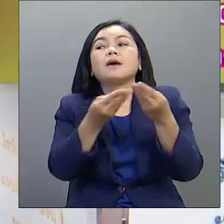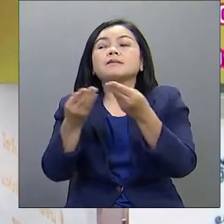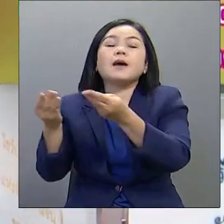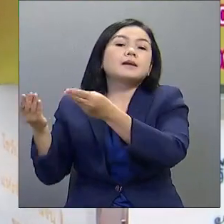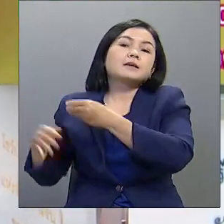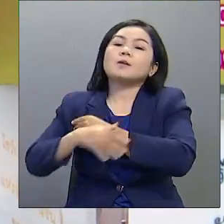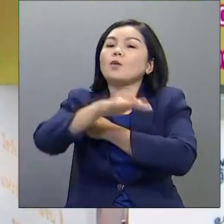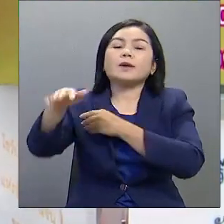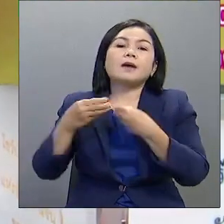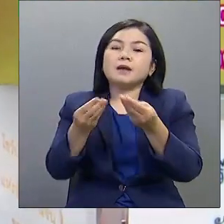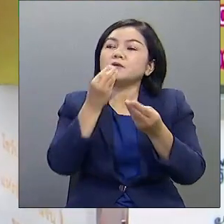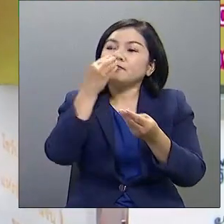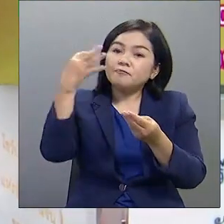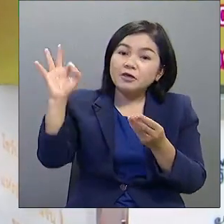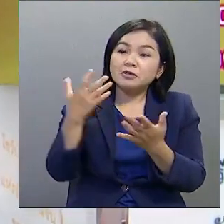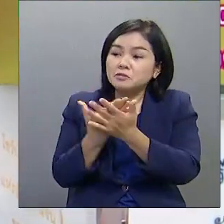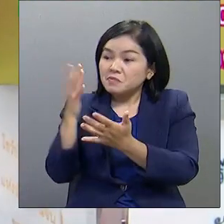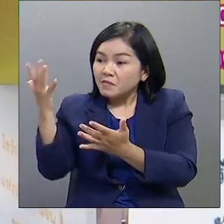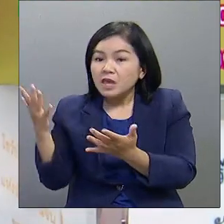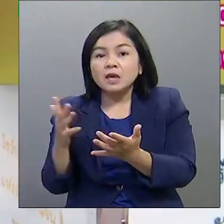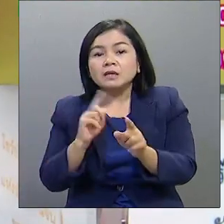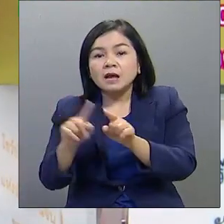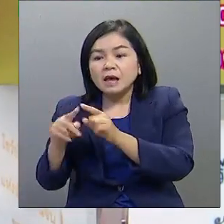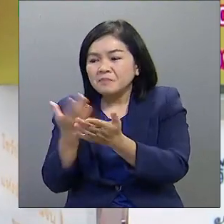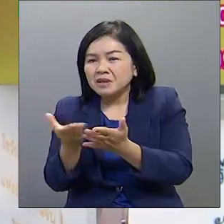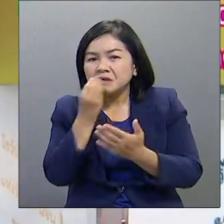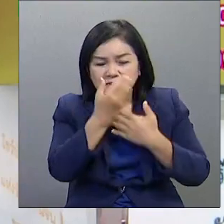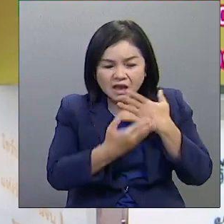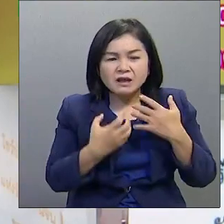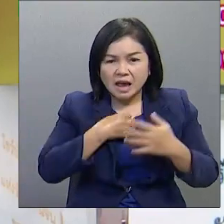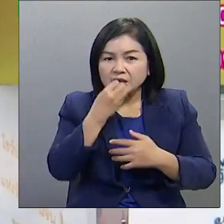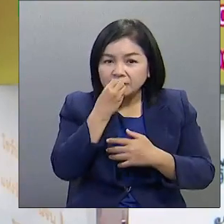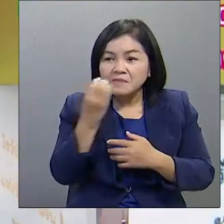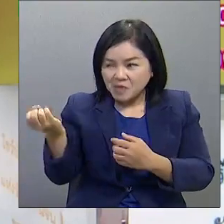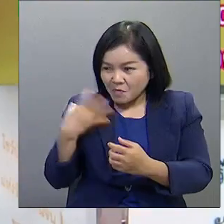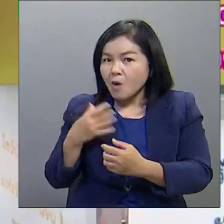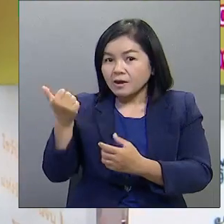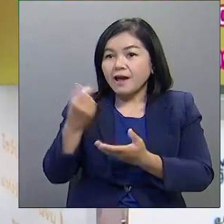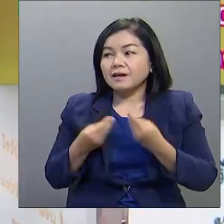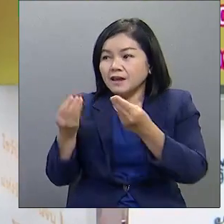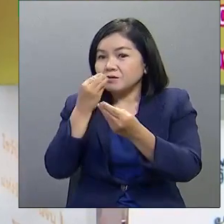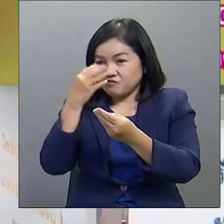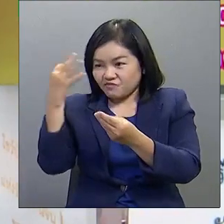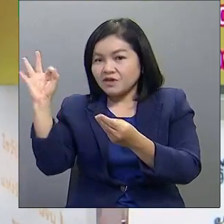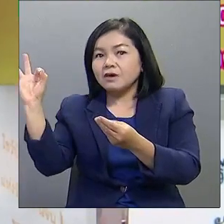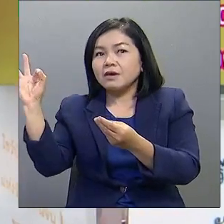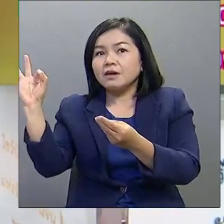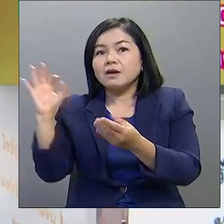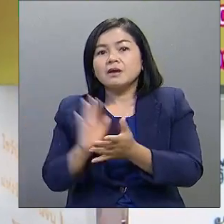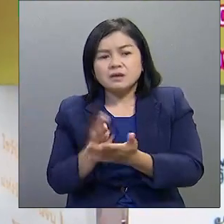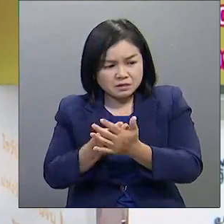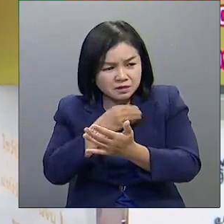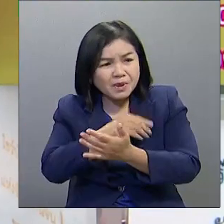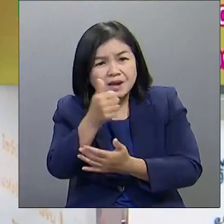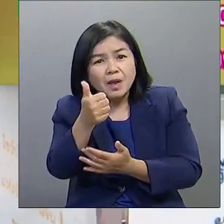ให้หมด ให้หมดครับ หรือว่าบางคนถ้าไม่มีเงินไม่มีสตางค์ไม่มีเงินจะซื้อแต่ อยากกิน มาบอก เราก็ให้ครับ ได้กำไรหรือขาด